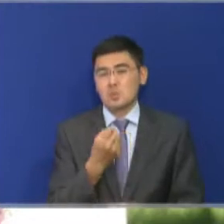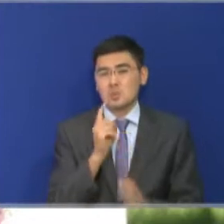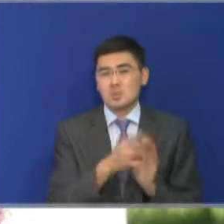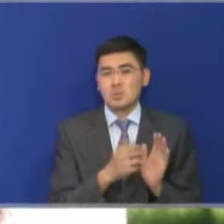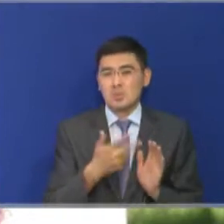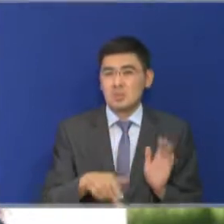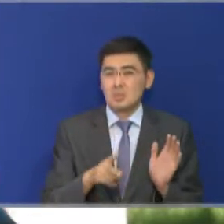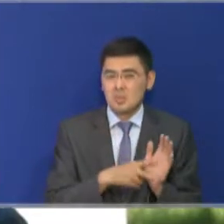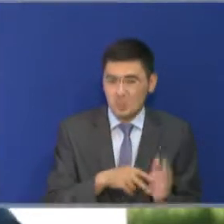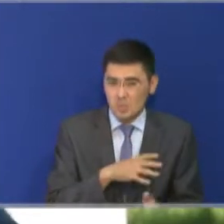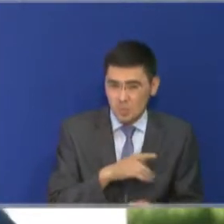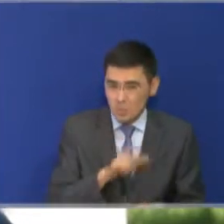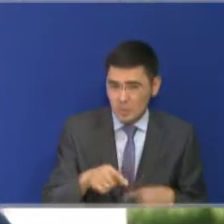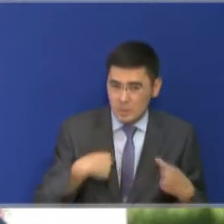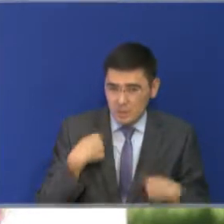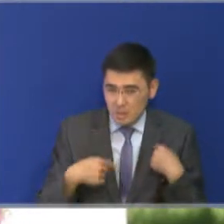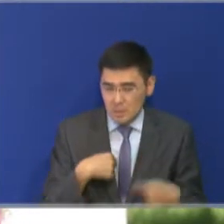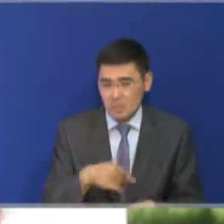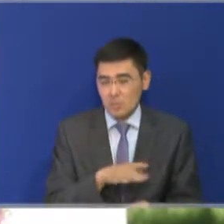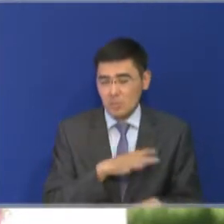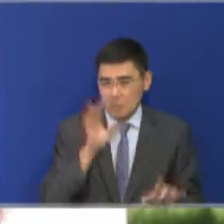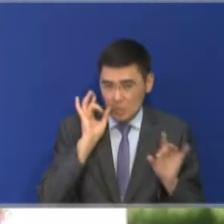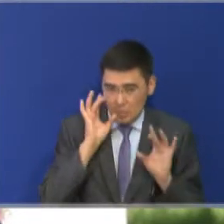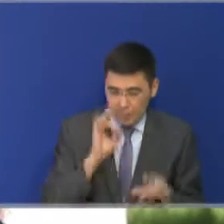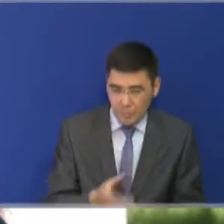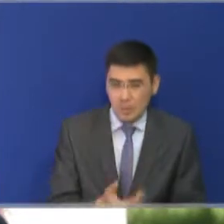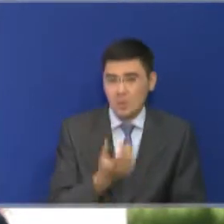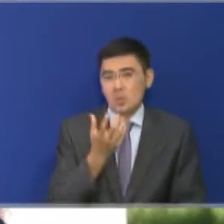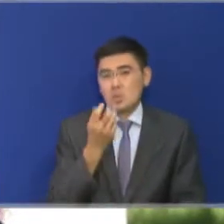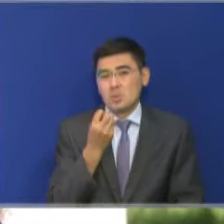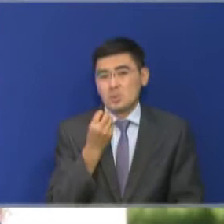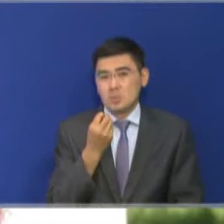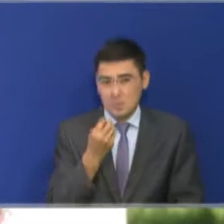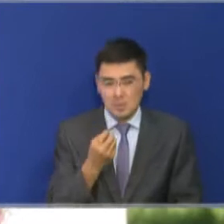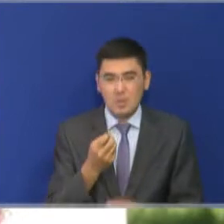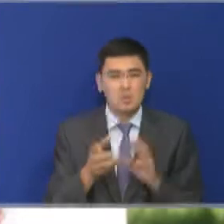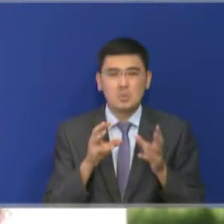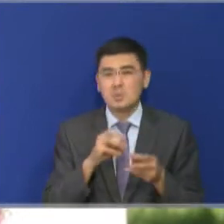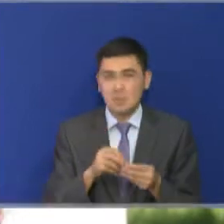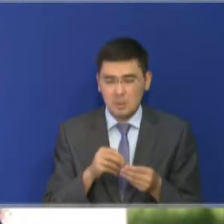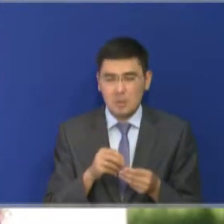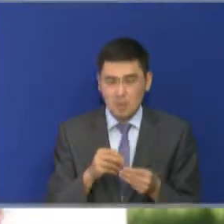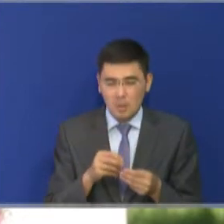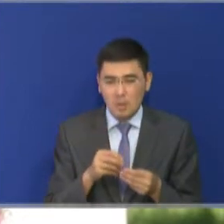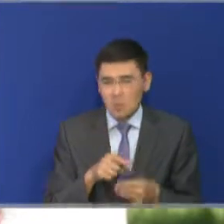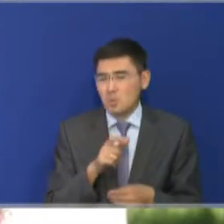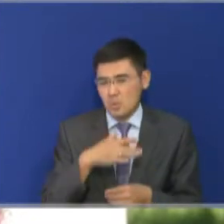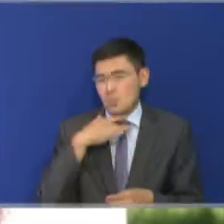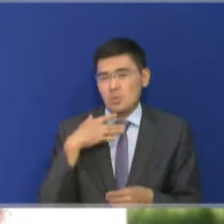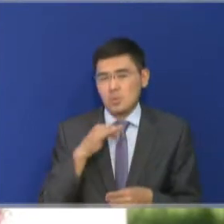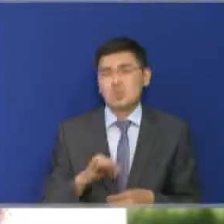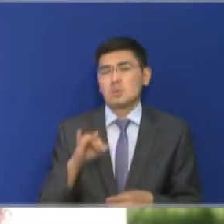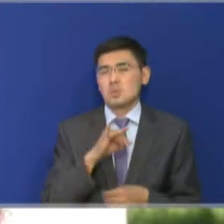зобалаң, 51 жылдардағы тағы айналып келген сол зобалаңның салтыны осының барлығы